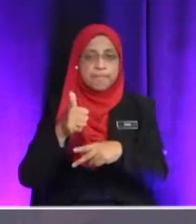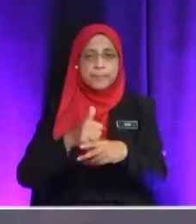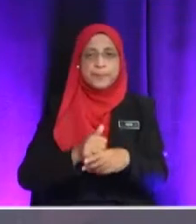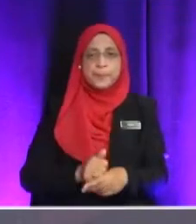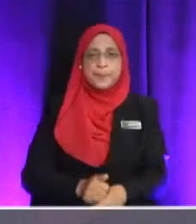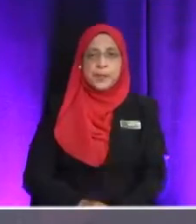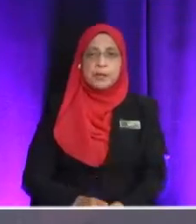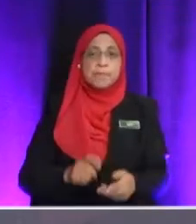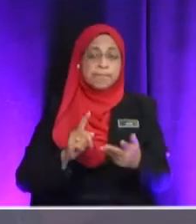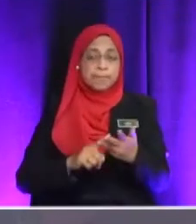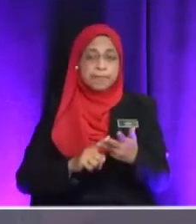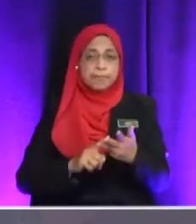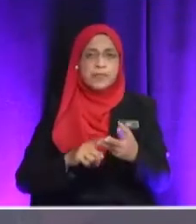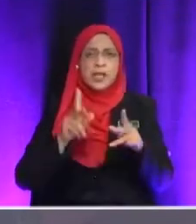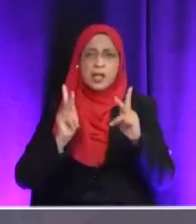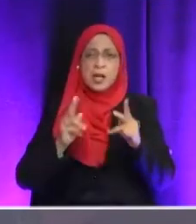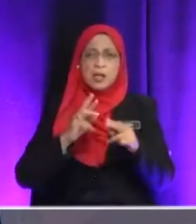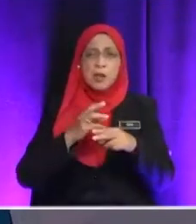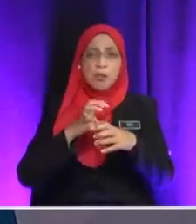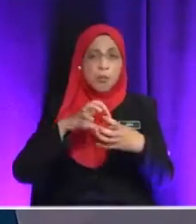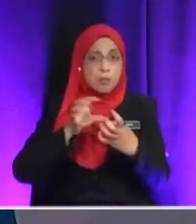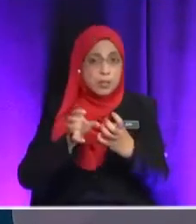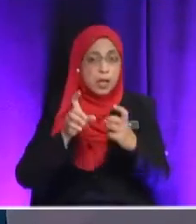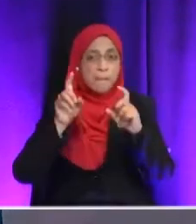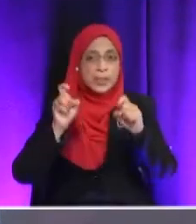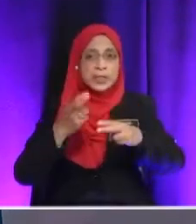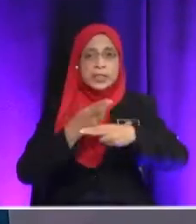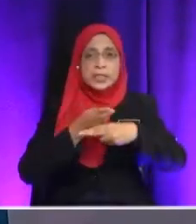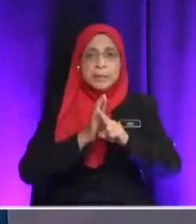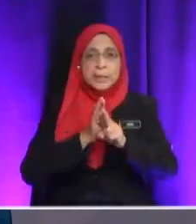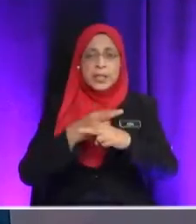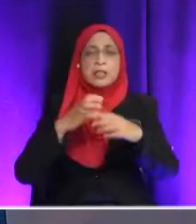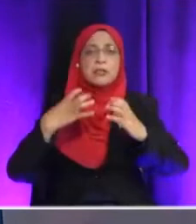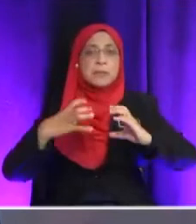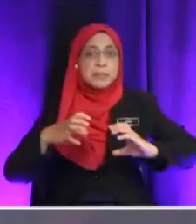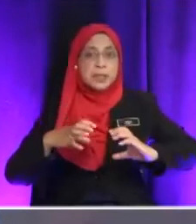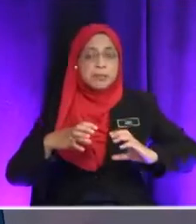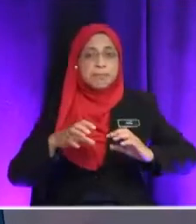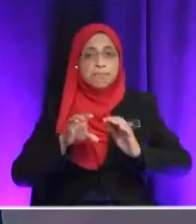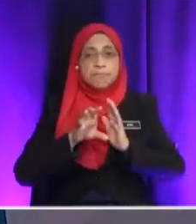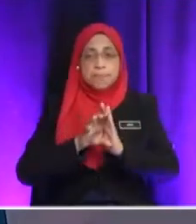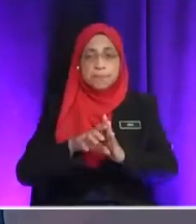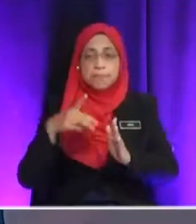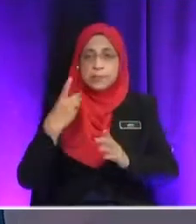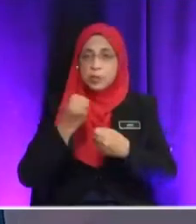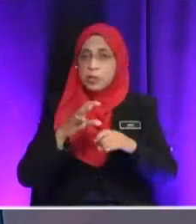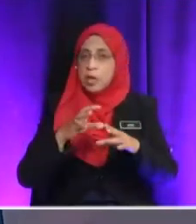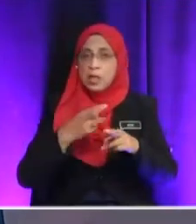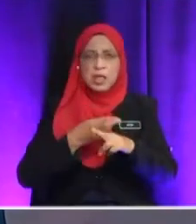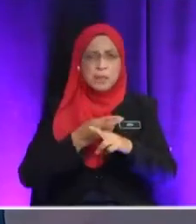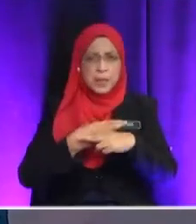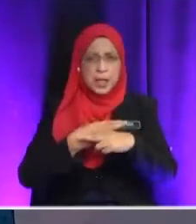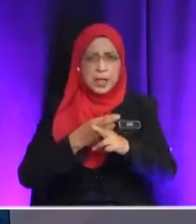segera untuk membaiki sebarang kerusakan Hilmi Katakanlah kita buat penyelenggaraan tapi tiba-tiba